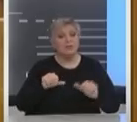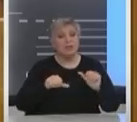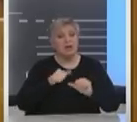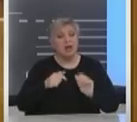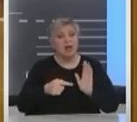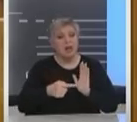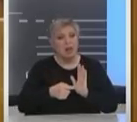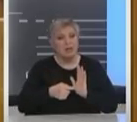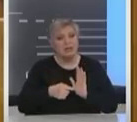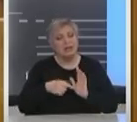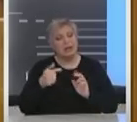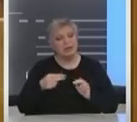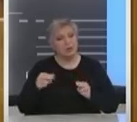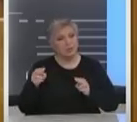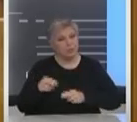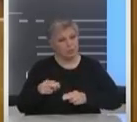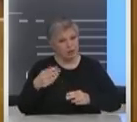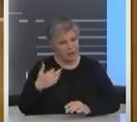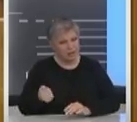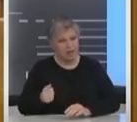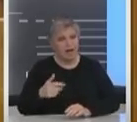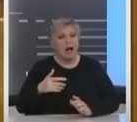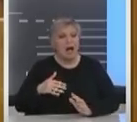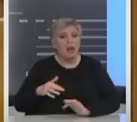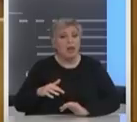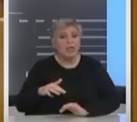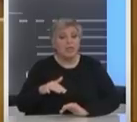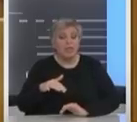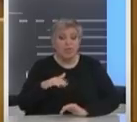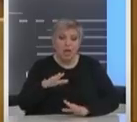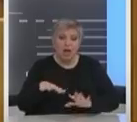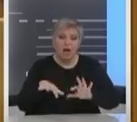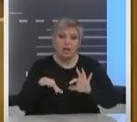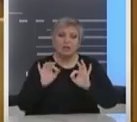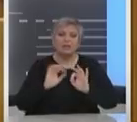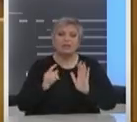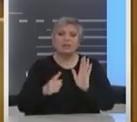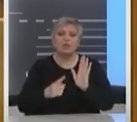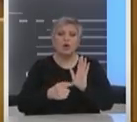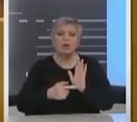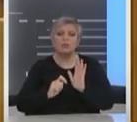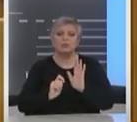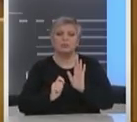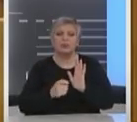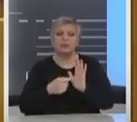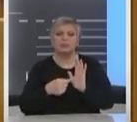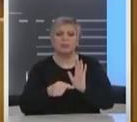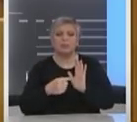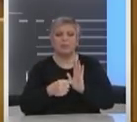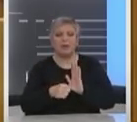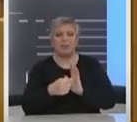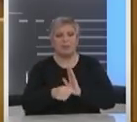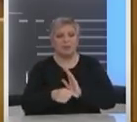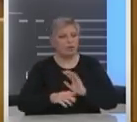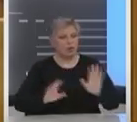αλλαγή περιορισμένης έκτασης, αλλά συνιστά την απαρχή για το ξύλωμα του συνδικαλιστικού νόμου. Για άλλη μια φορά η πραγματικότητα είναι ακριβώς